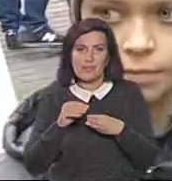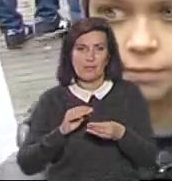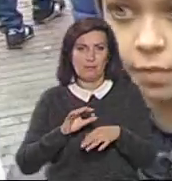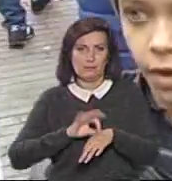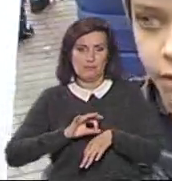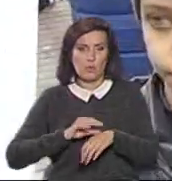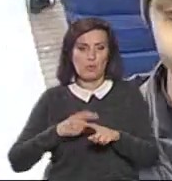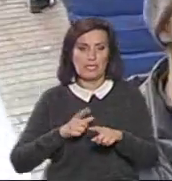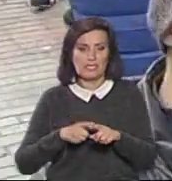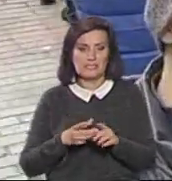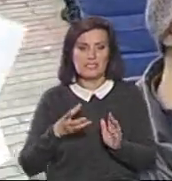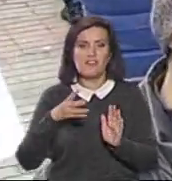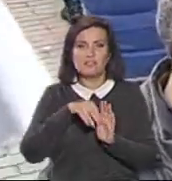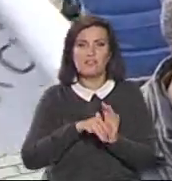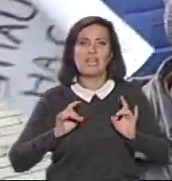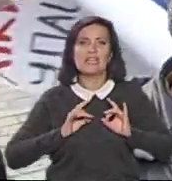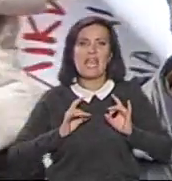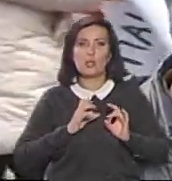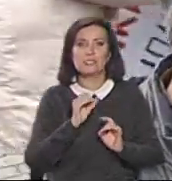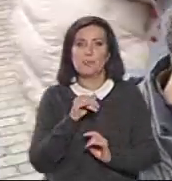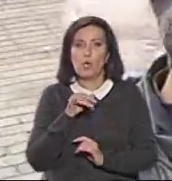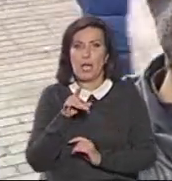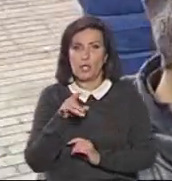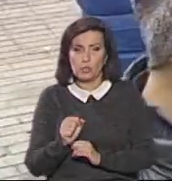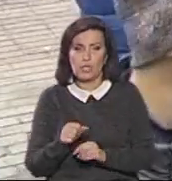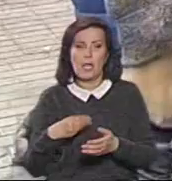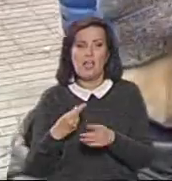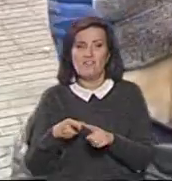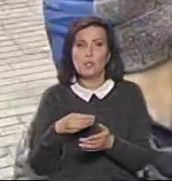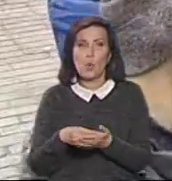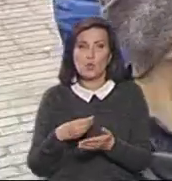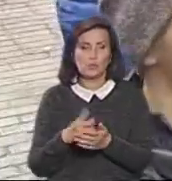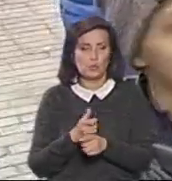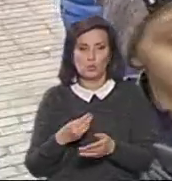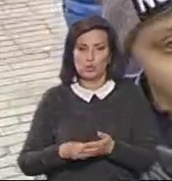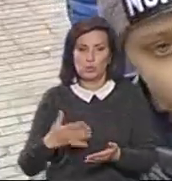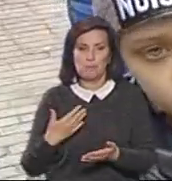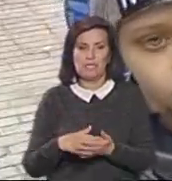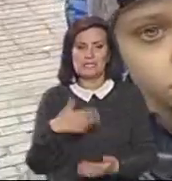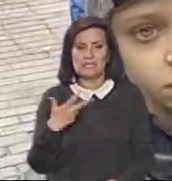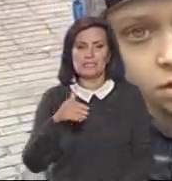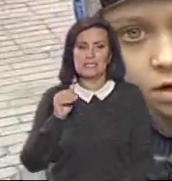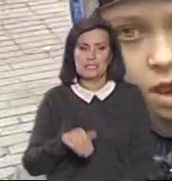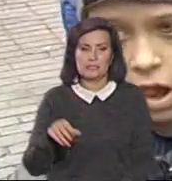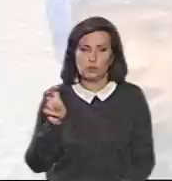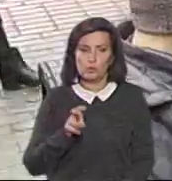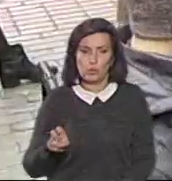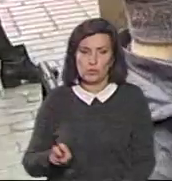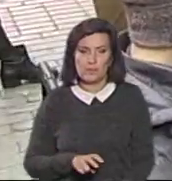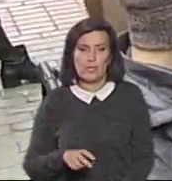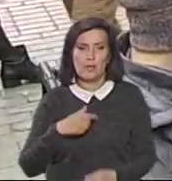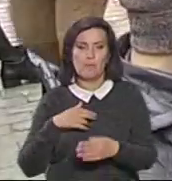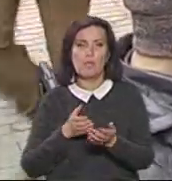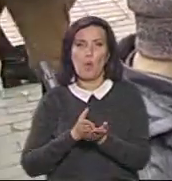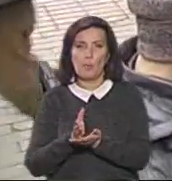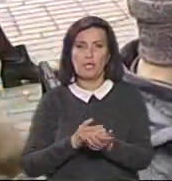Це вживлення нейростимулятора. Нейростимулятор коштує дуже дорого, біля 30 тисяч доларів. Цю